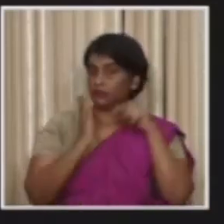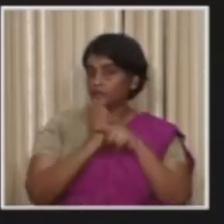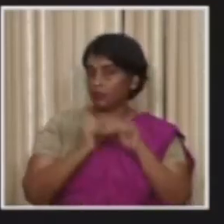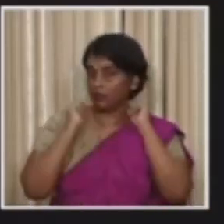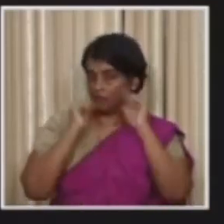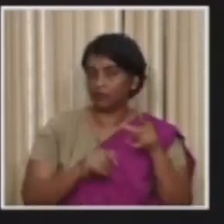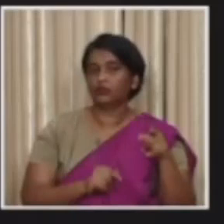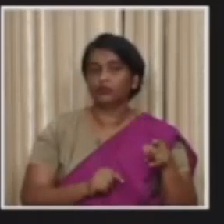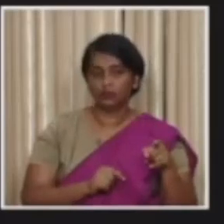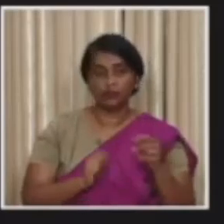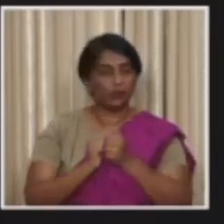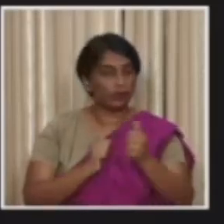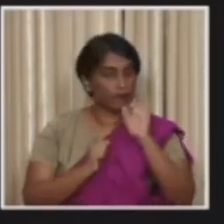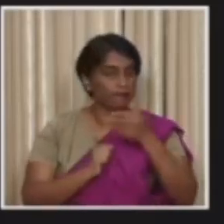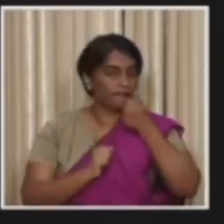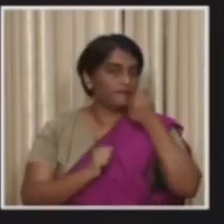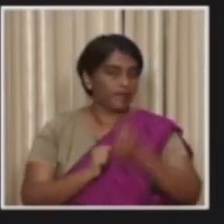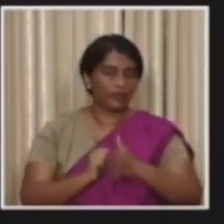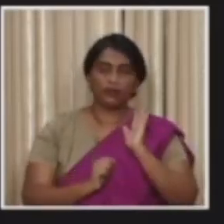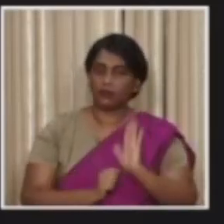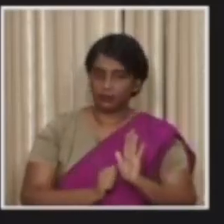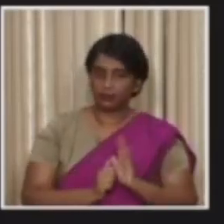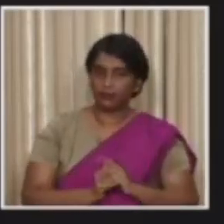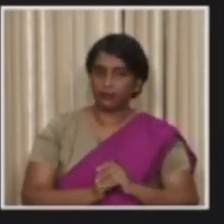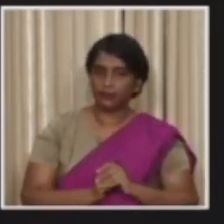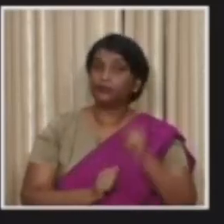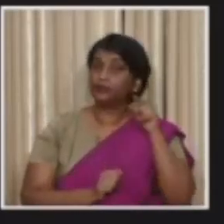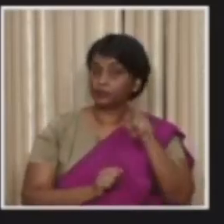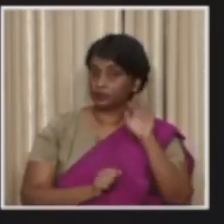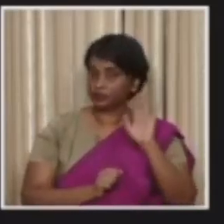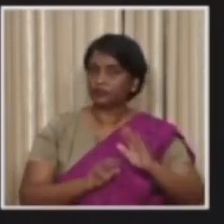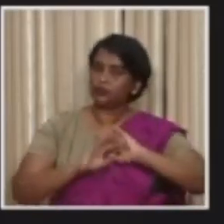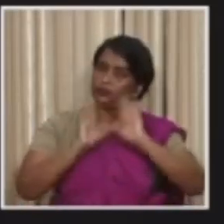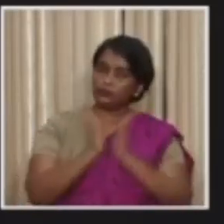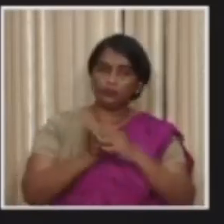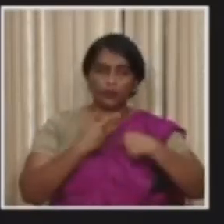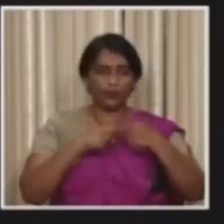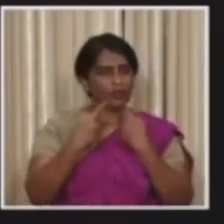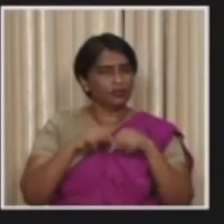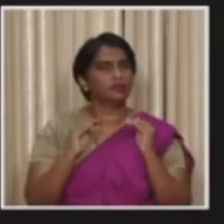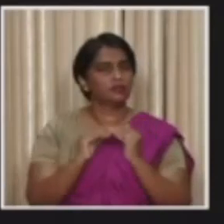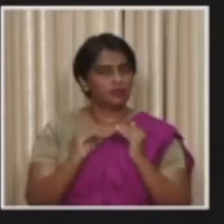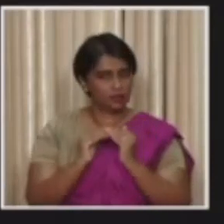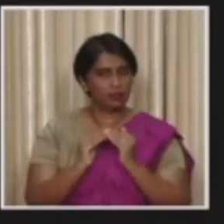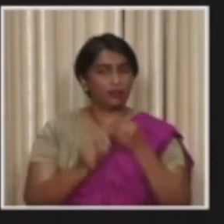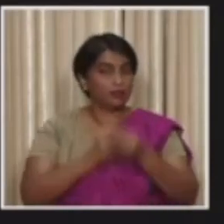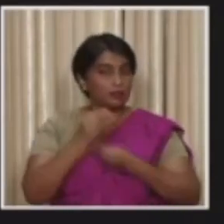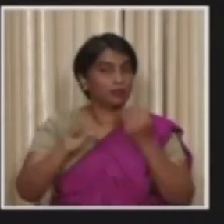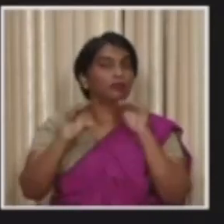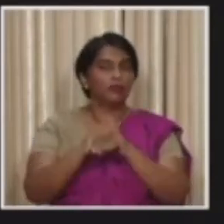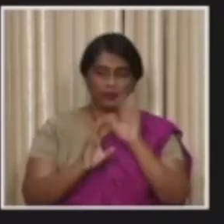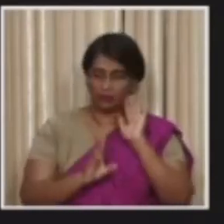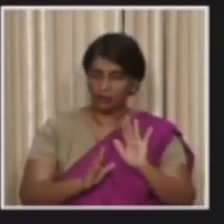විනිවිදභාවයෙන් යුක්තව කටයුතු කිරීමේ වැදගත්කමක් තියෙනවා. ඒ සඳහා අනිත් සියලු දේවල් හා සමානවම ආයෝජනය කරන්නත්